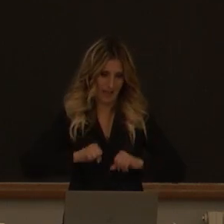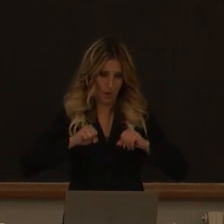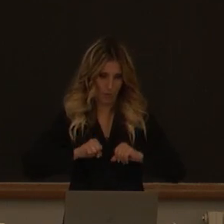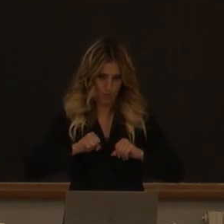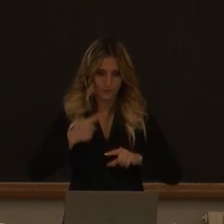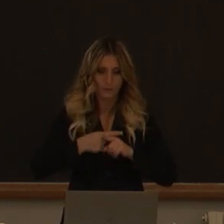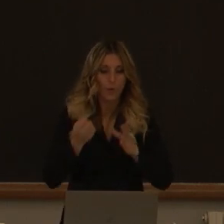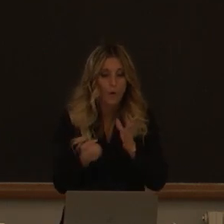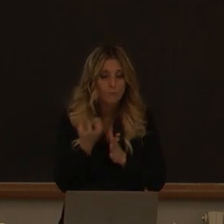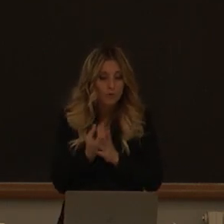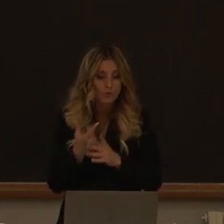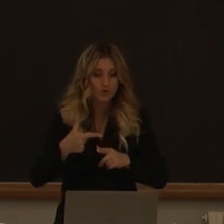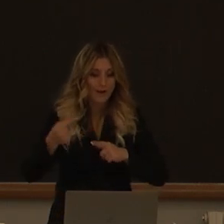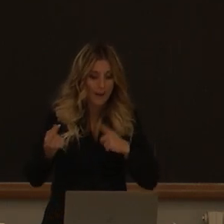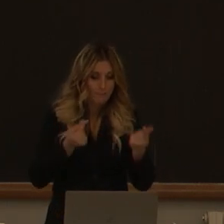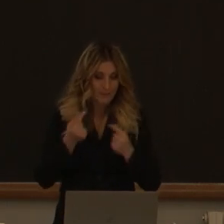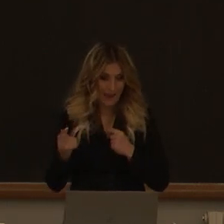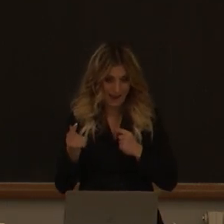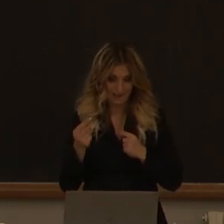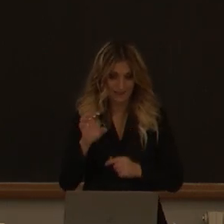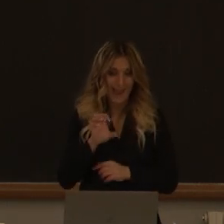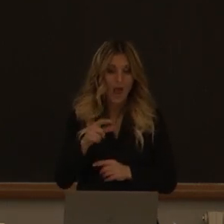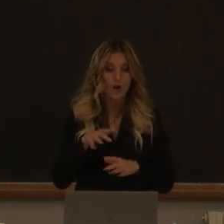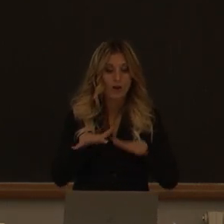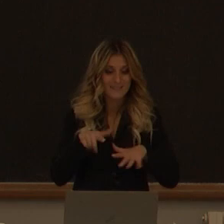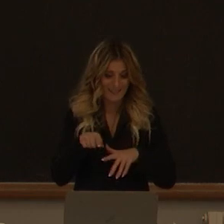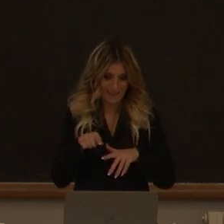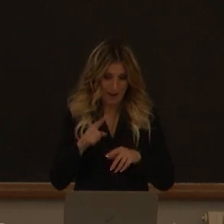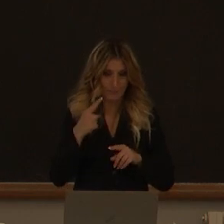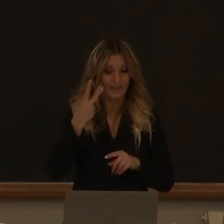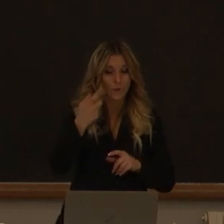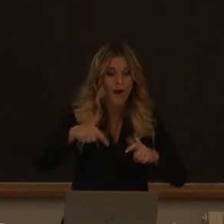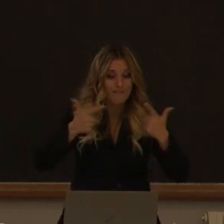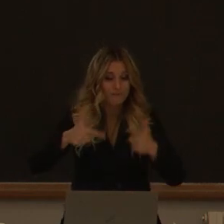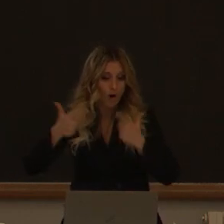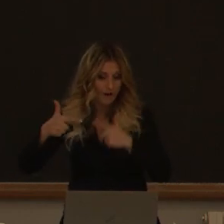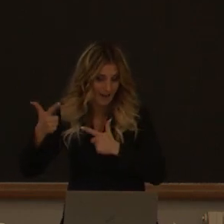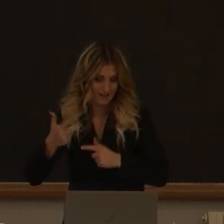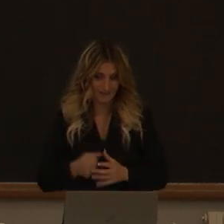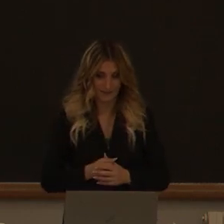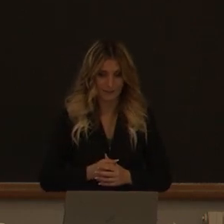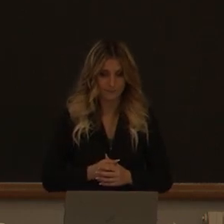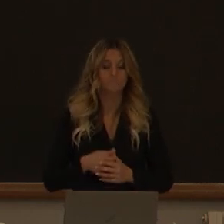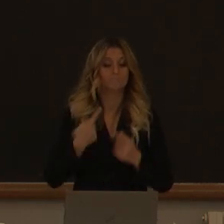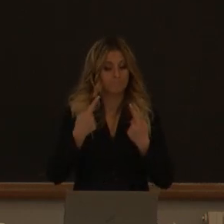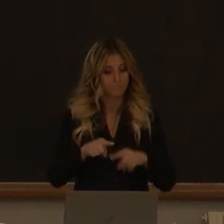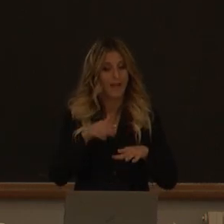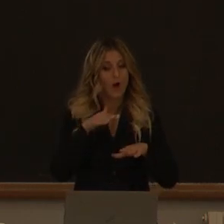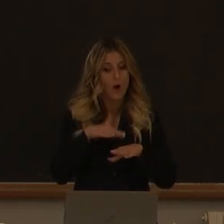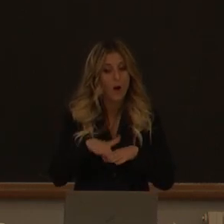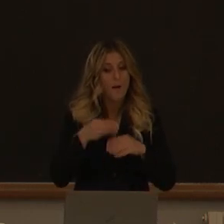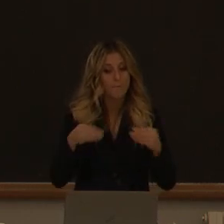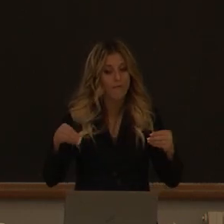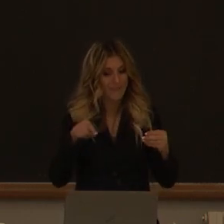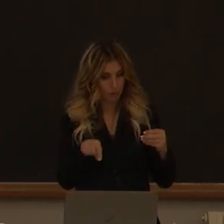della produttività delle piante negli ecosistemi agroforestali. Tuttavia anche questa professione, diciamo, non è